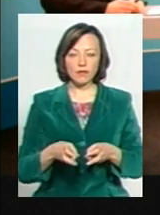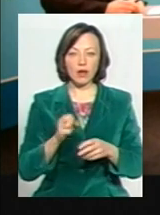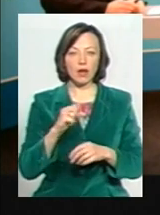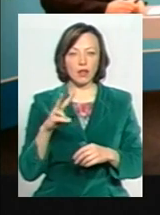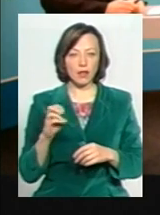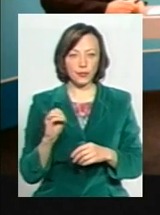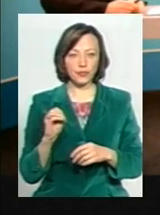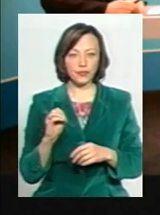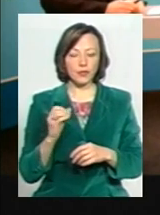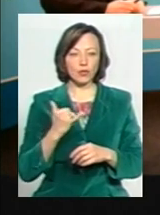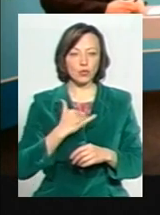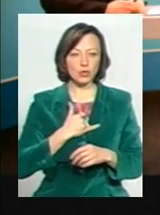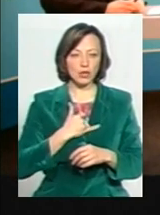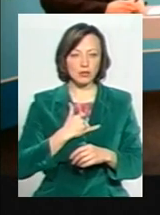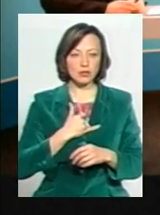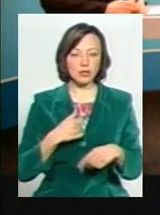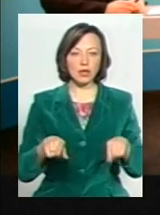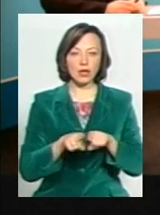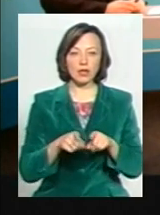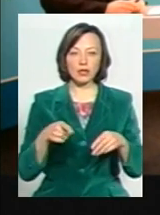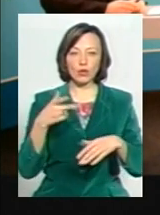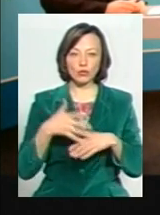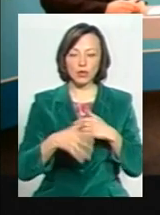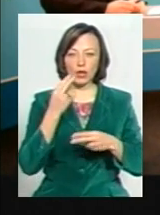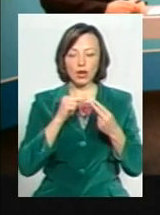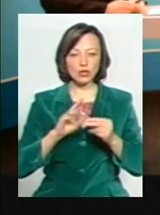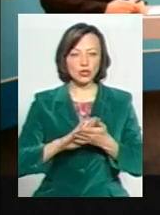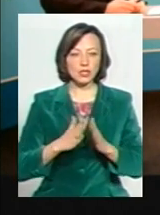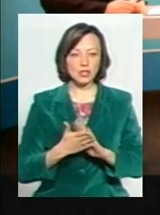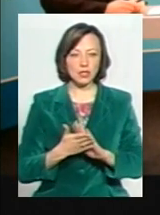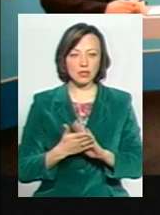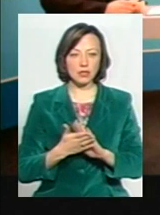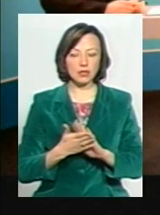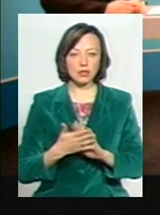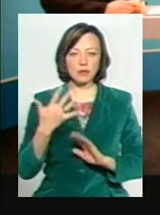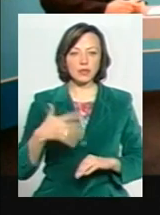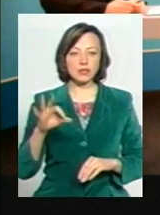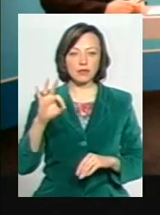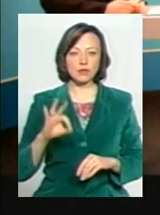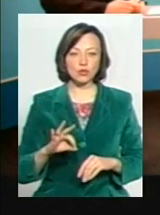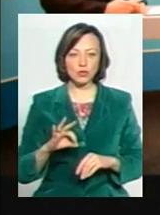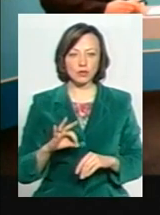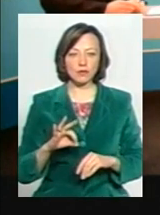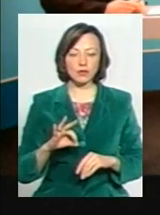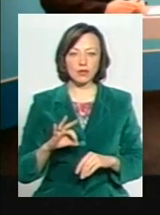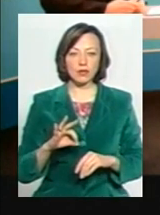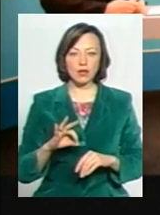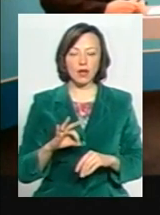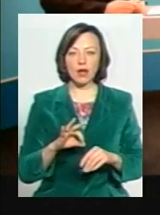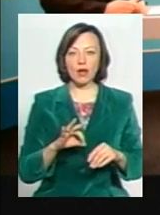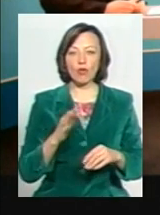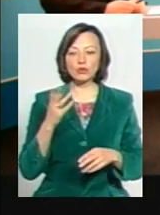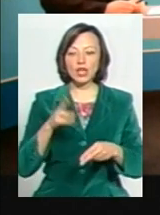але в нас трохи, я так розумію, кращий стан. У нас тільки 50% відпрацювали граничні терміни.